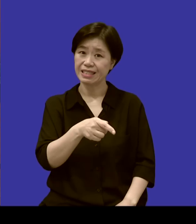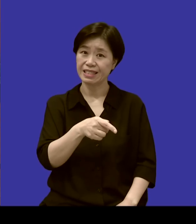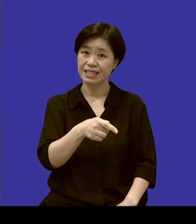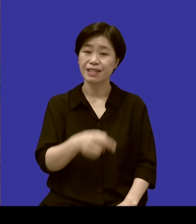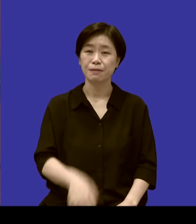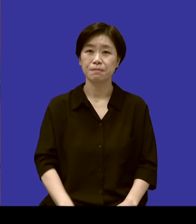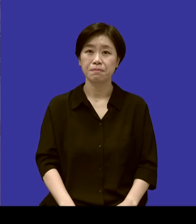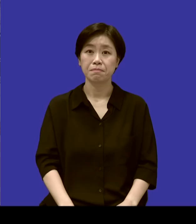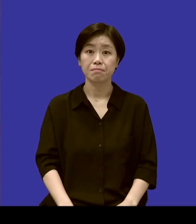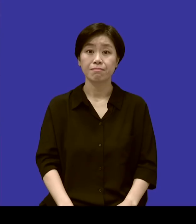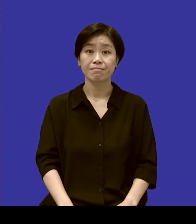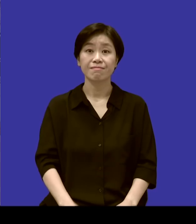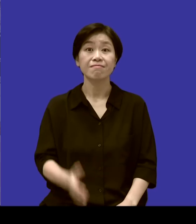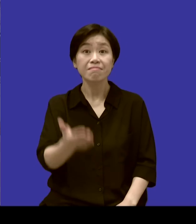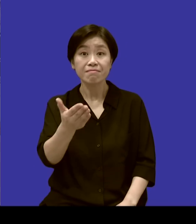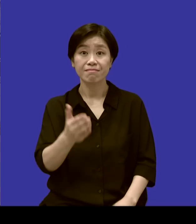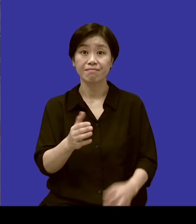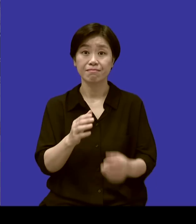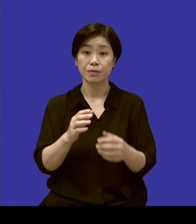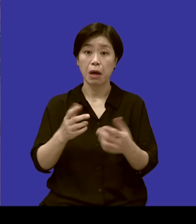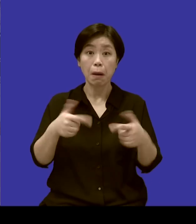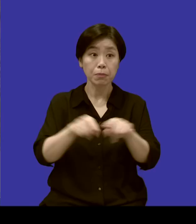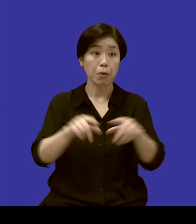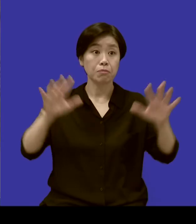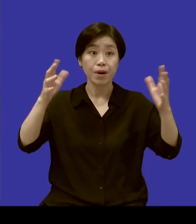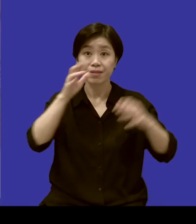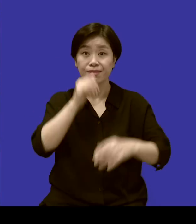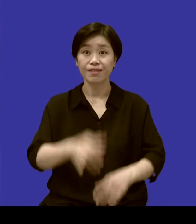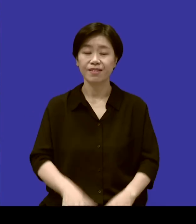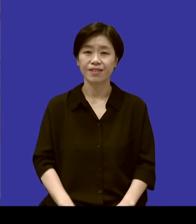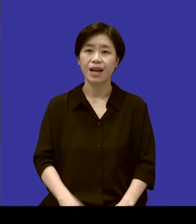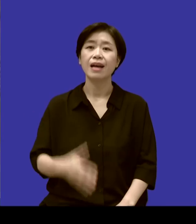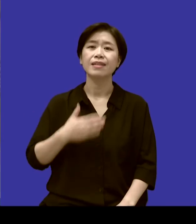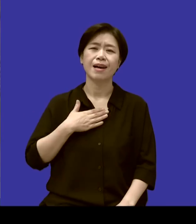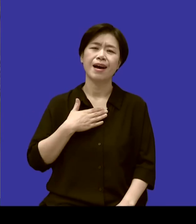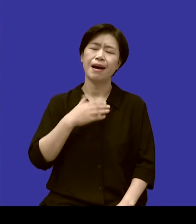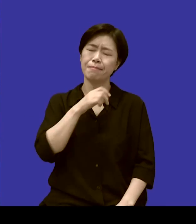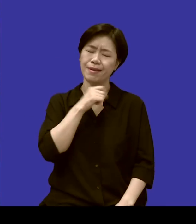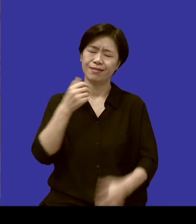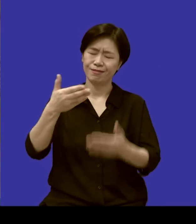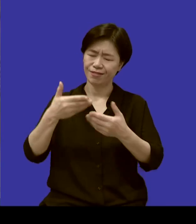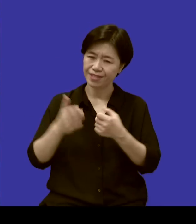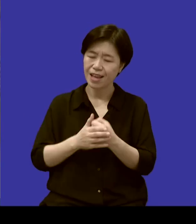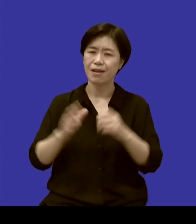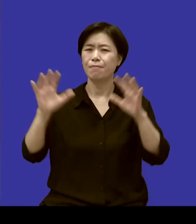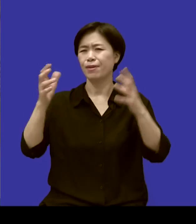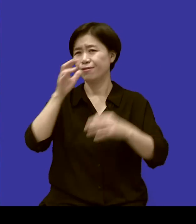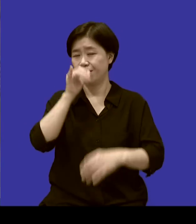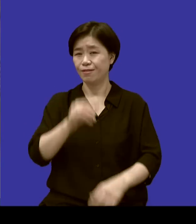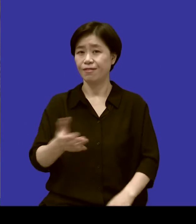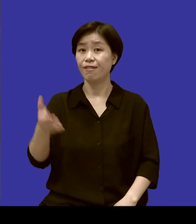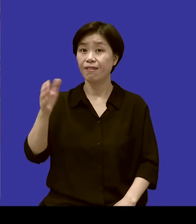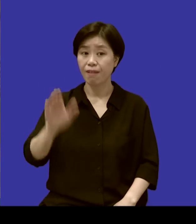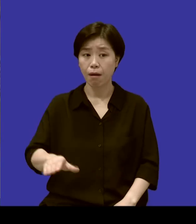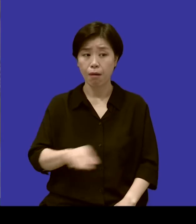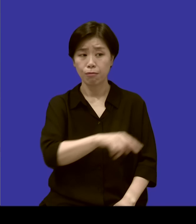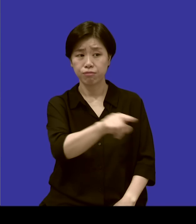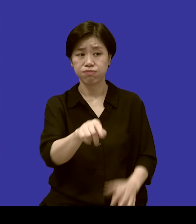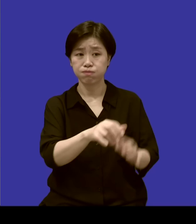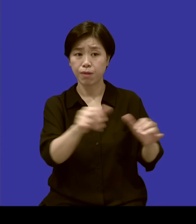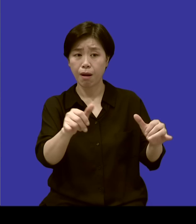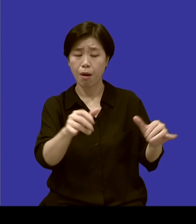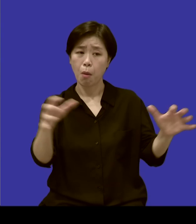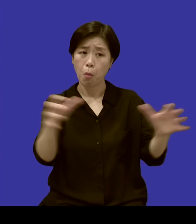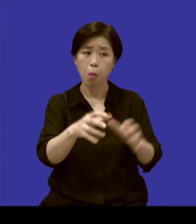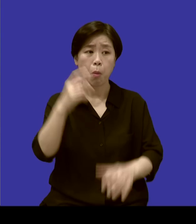치는데. 나는 그래서 명품값을 해야 되니까. 하긴 하는데. 나는 그냥 밥 먹은 값을 선물값을 치는데? 해야 되니까 했지만 정신 나갔구나. 참으로 좀 이상한